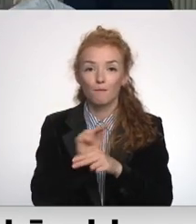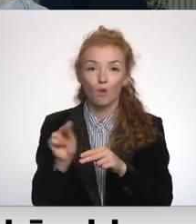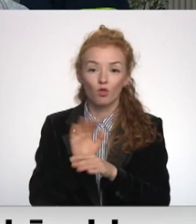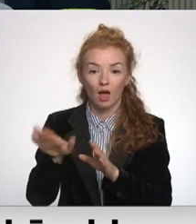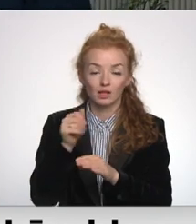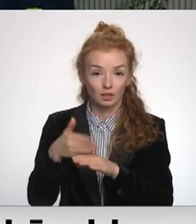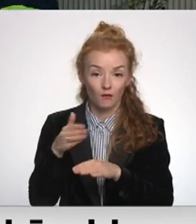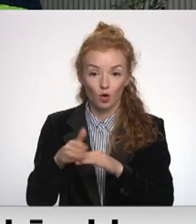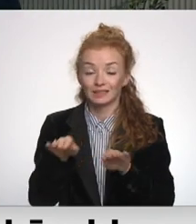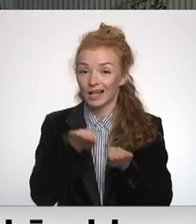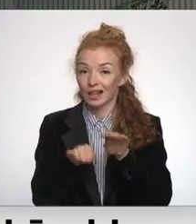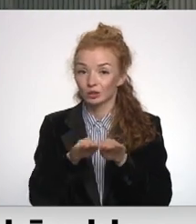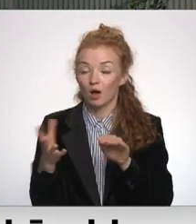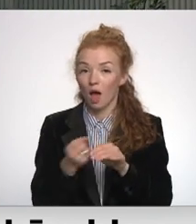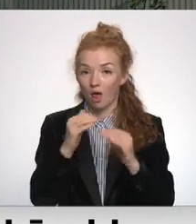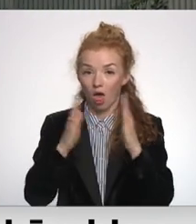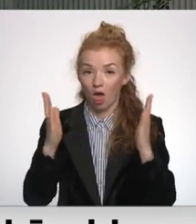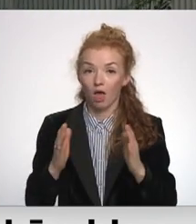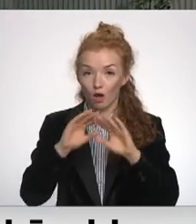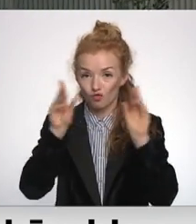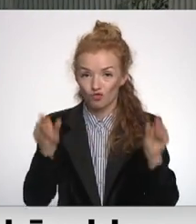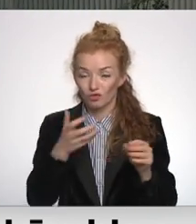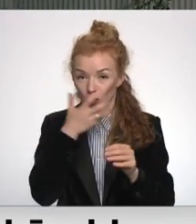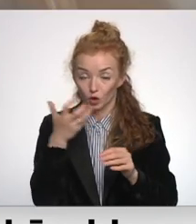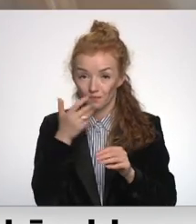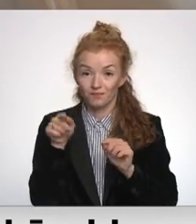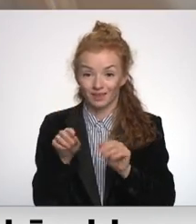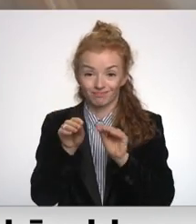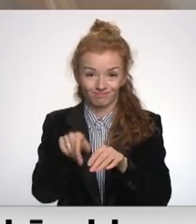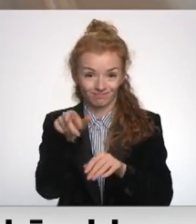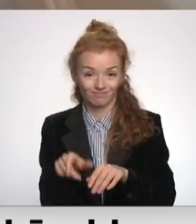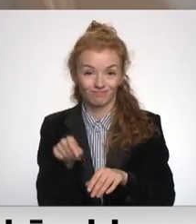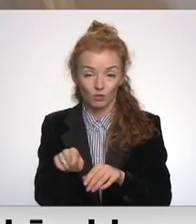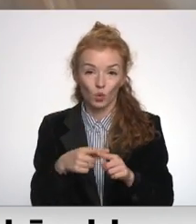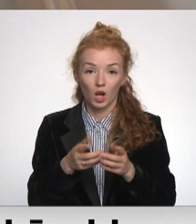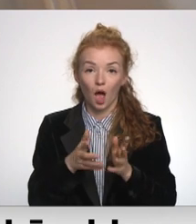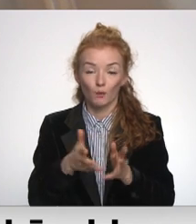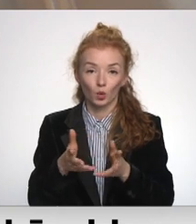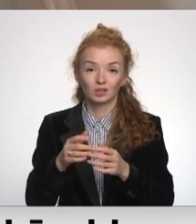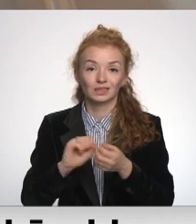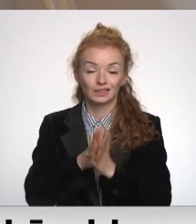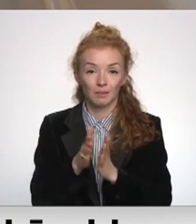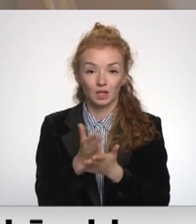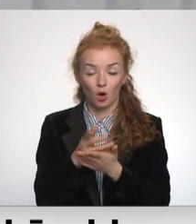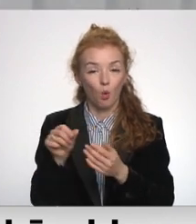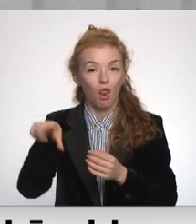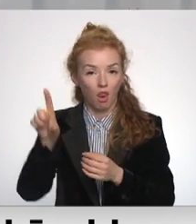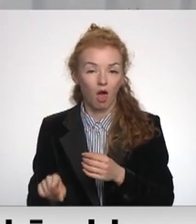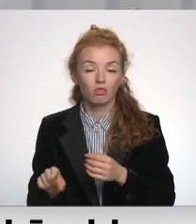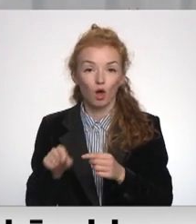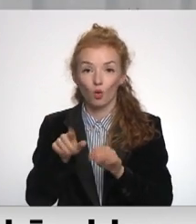aizdevuma. Salīdzinot ar ēku siltināšanu no ārpuses, alokātoru uzstādīšana un apkuras sistēmas sakārtošana ir salīdzinoši lēts risinājums, ko var